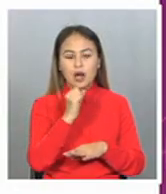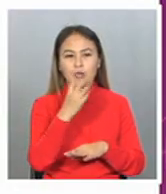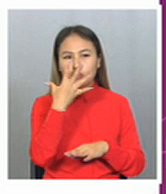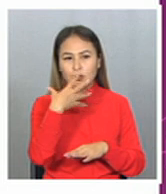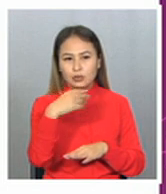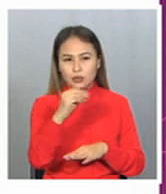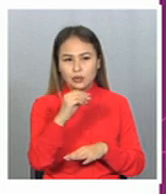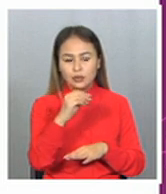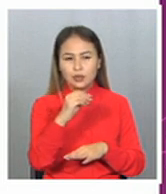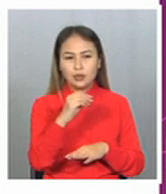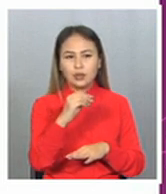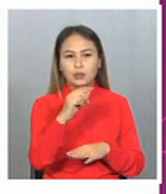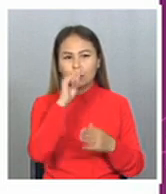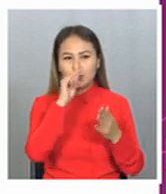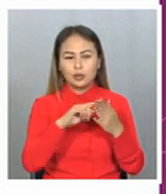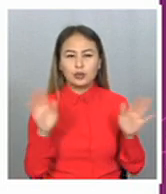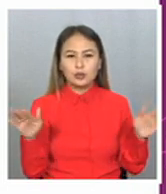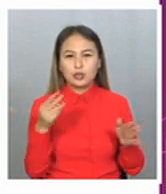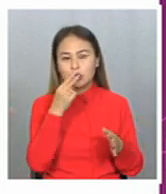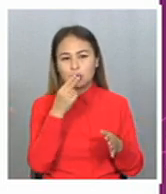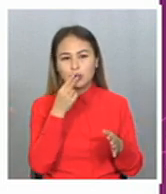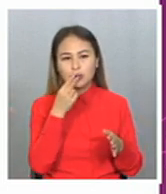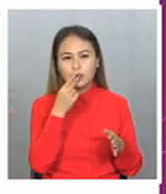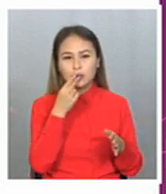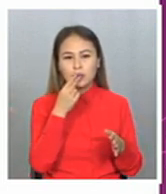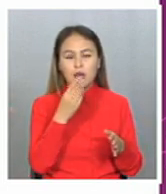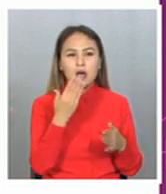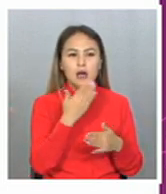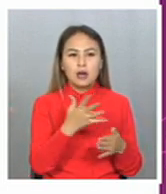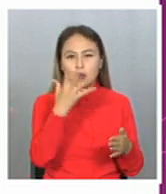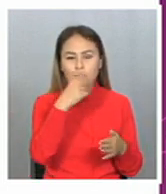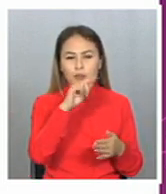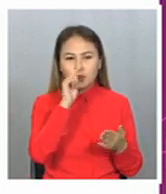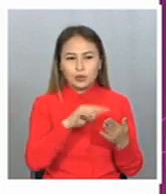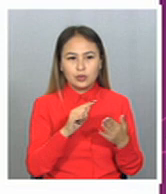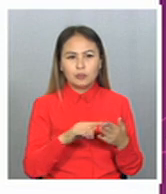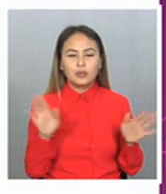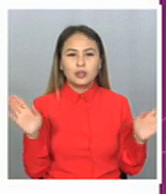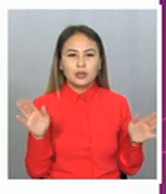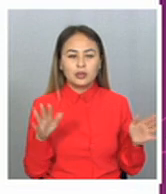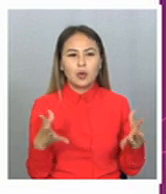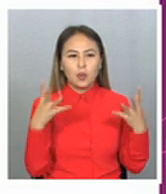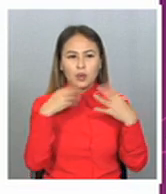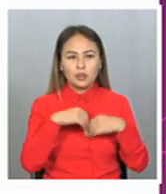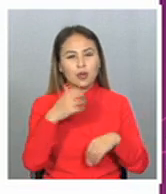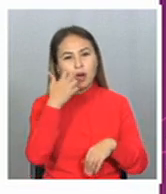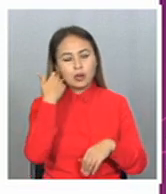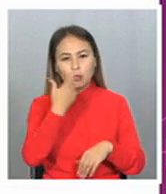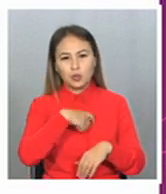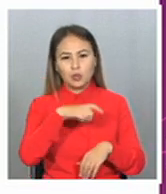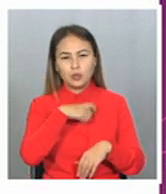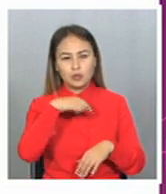түлкіні бүркіт жейді. Бүркіт пен түлкі қоректену арқылы өз